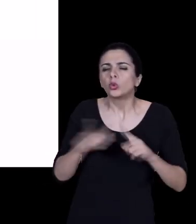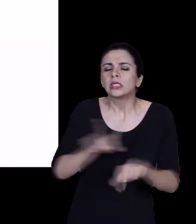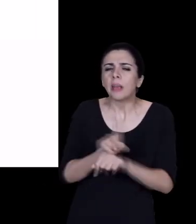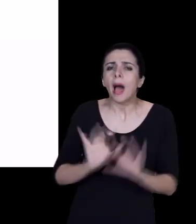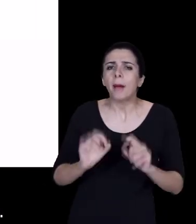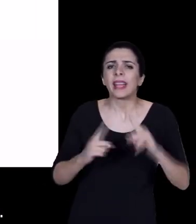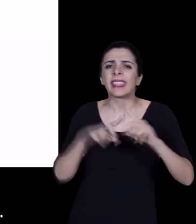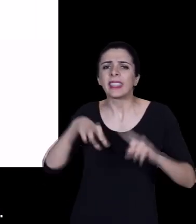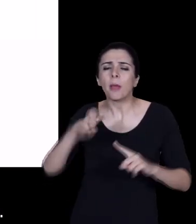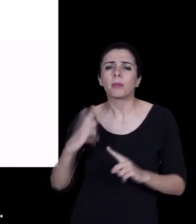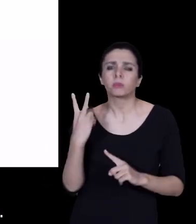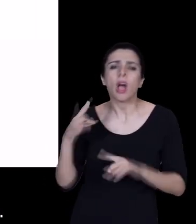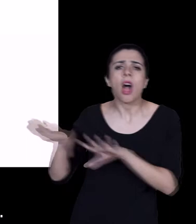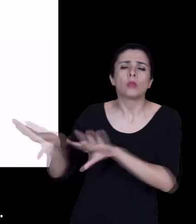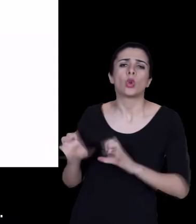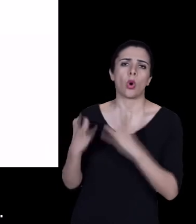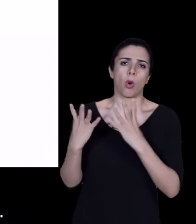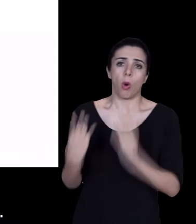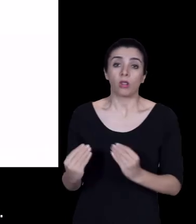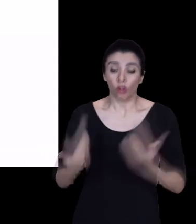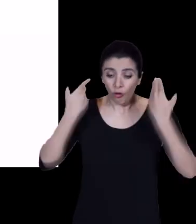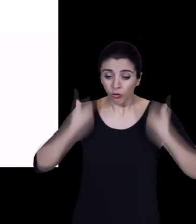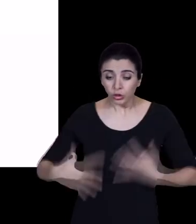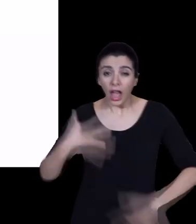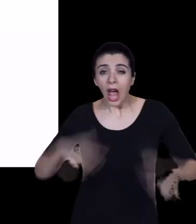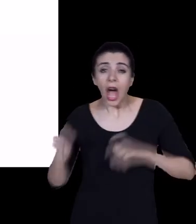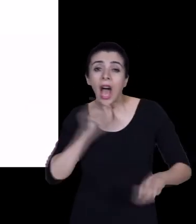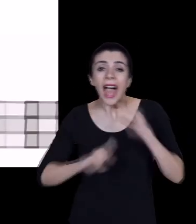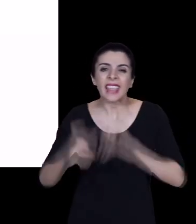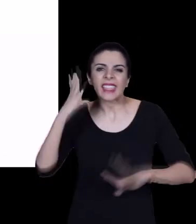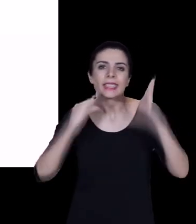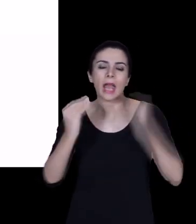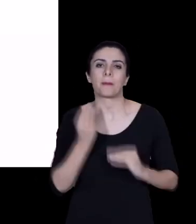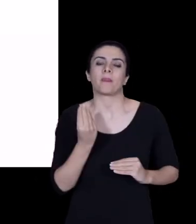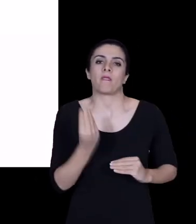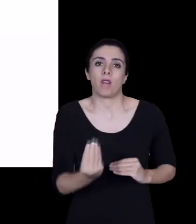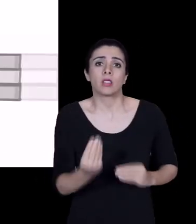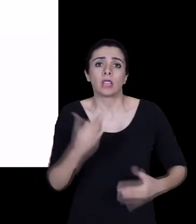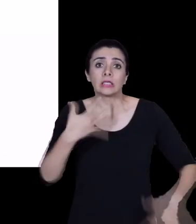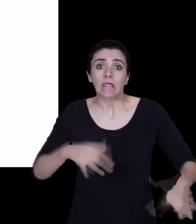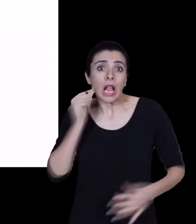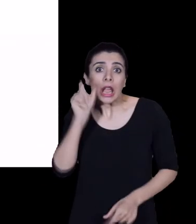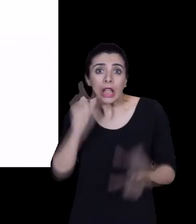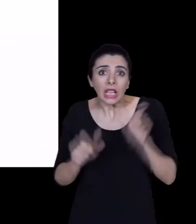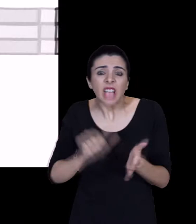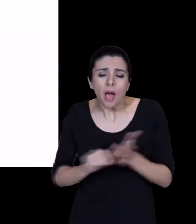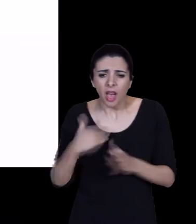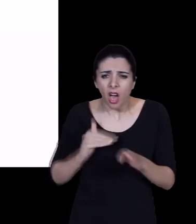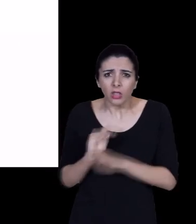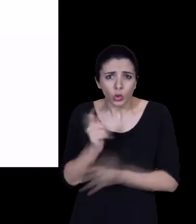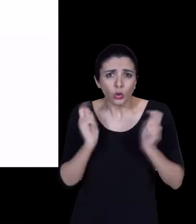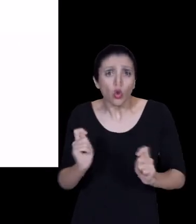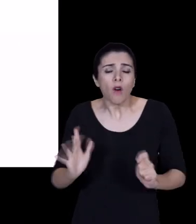etkisinde kaldı. Bedende bir kusur olarak tanımlandı. Sakatlar dahil herkes sakat kişinin içinde yaşadığı koşulların